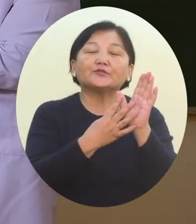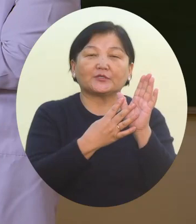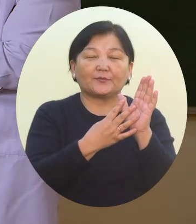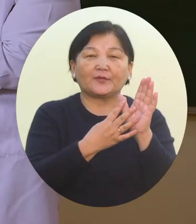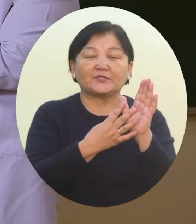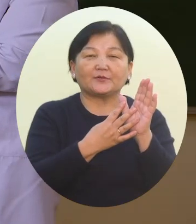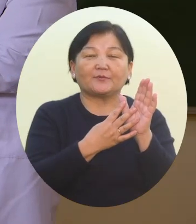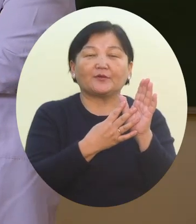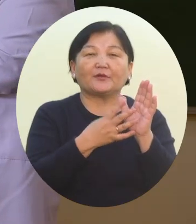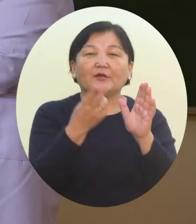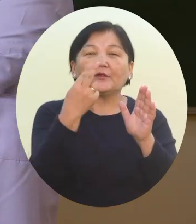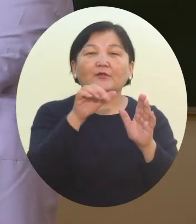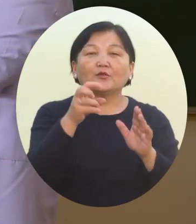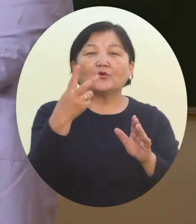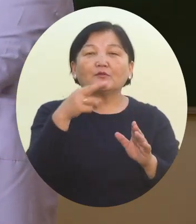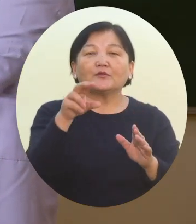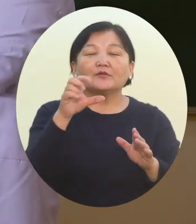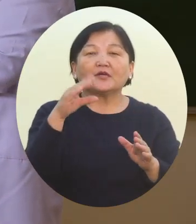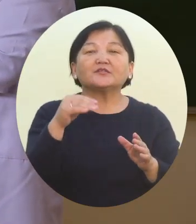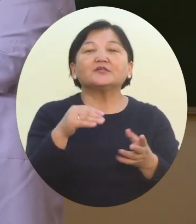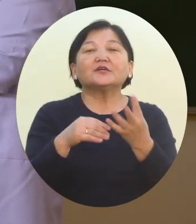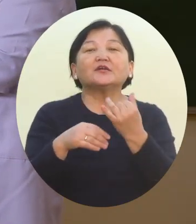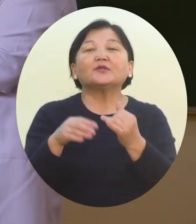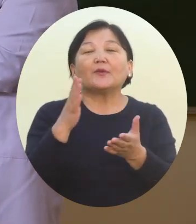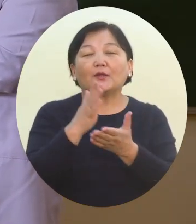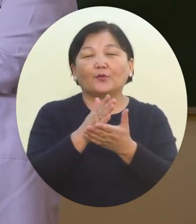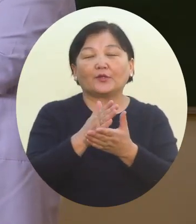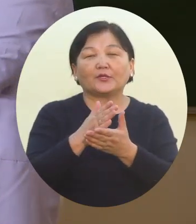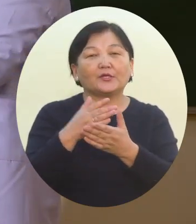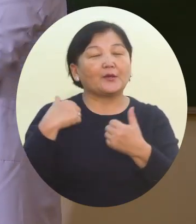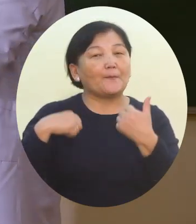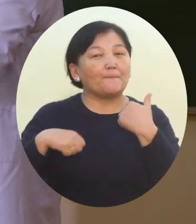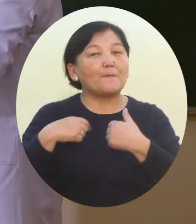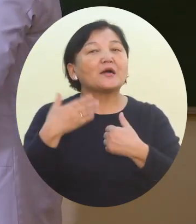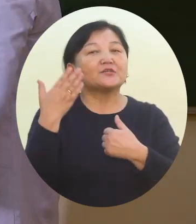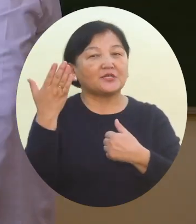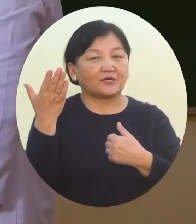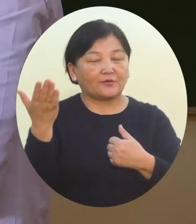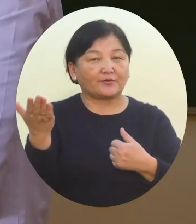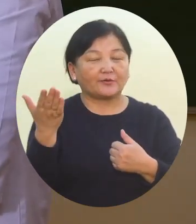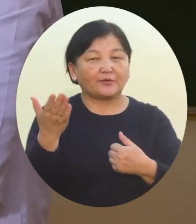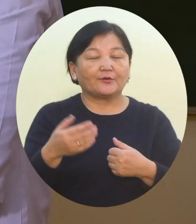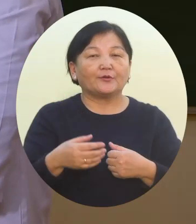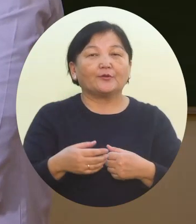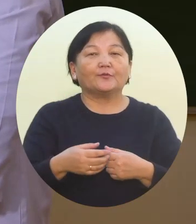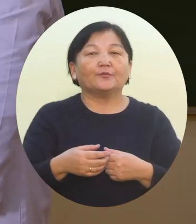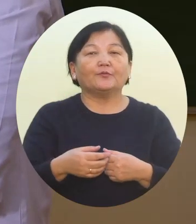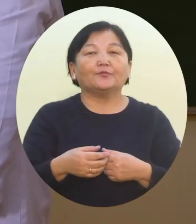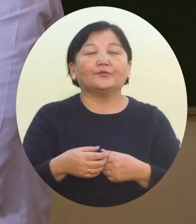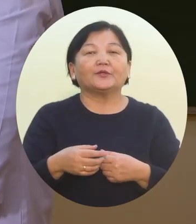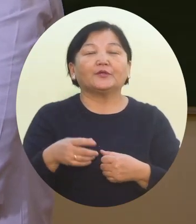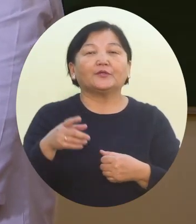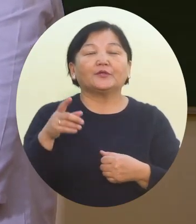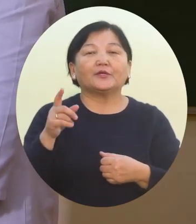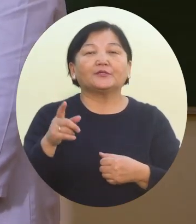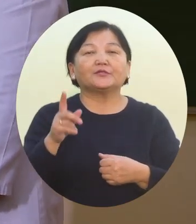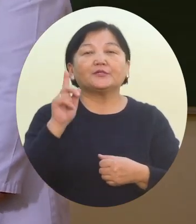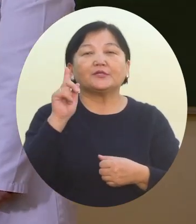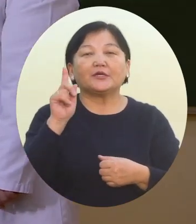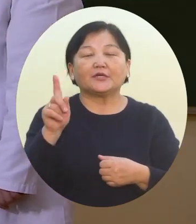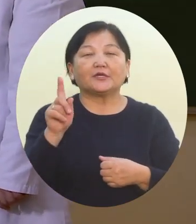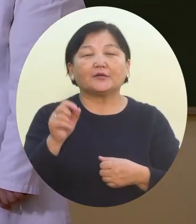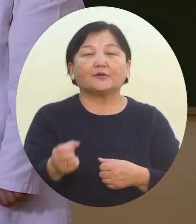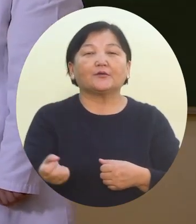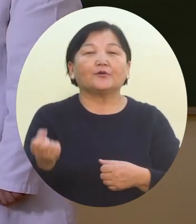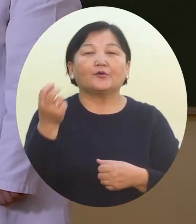дунджаа олъё. За тэгэхээр судасны зохиолтын дундаж тоо маань хэд байх вэ гэдгийг мэдхийн тулд за 1 2 3